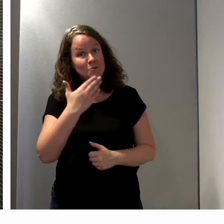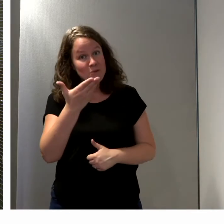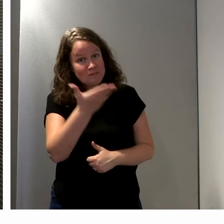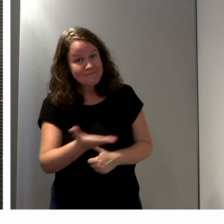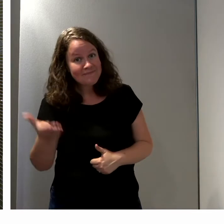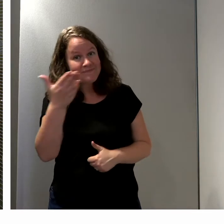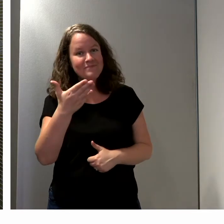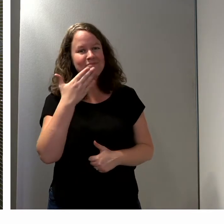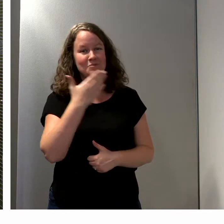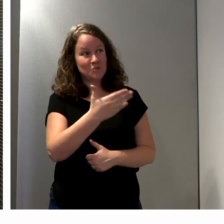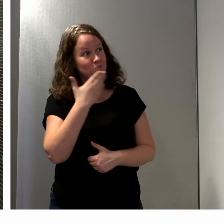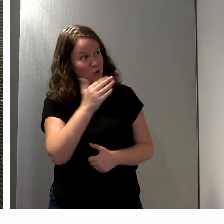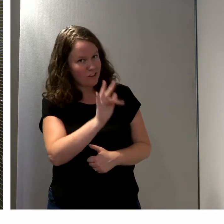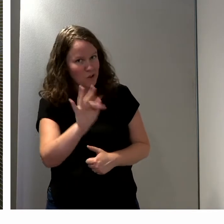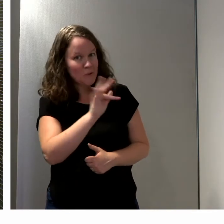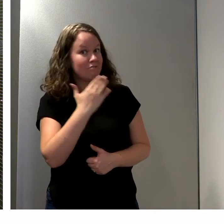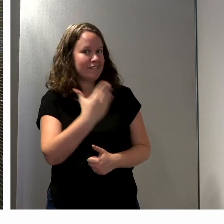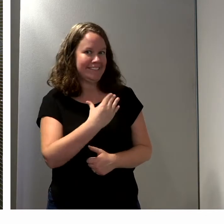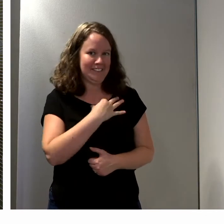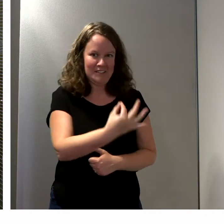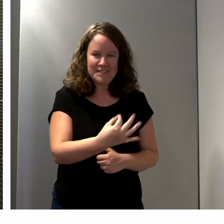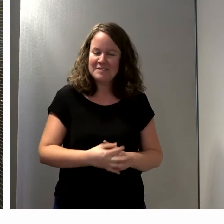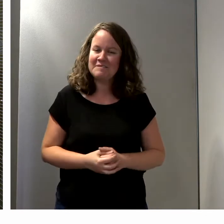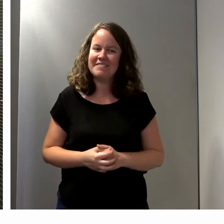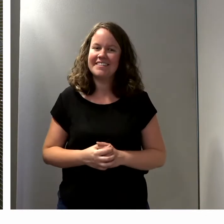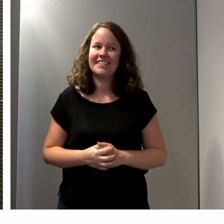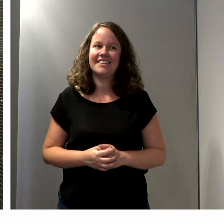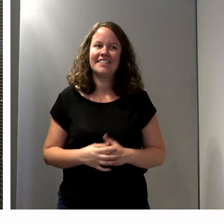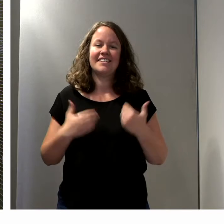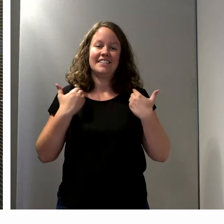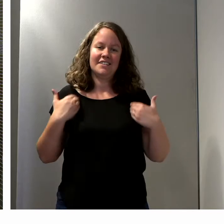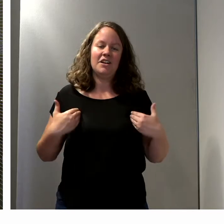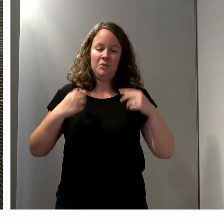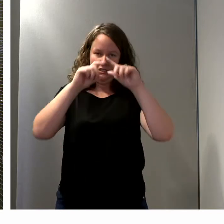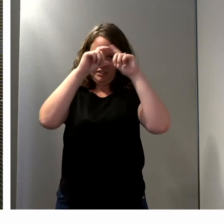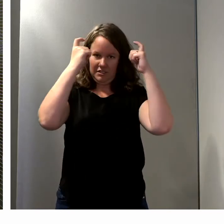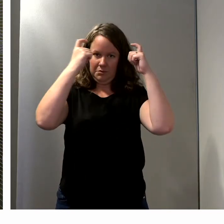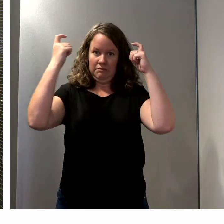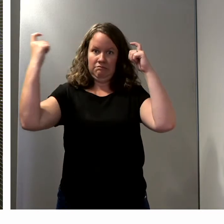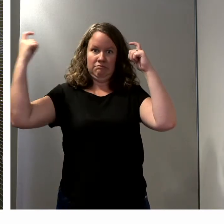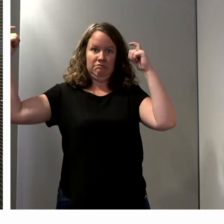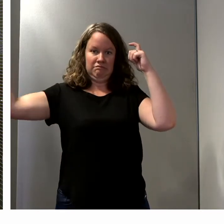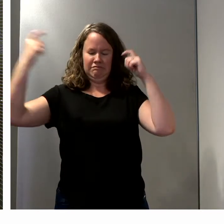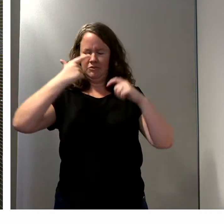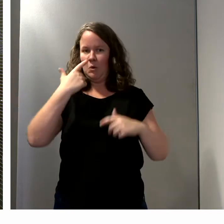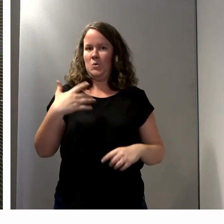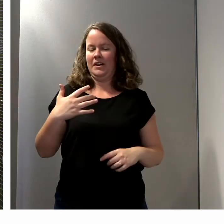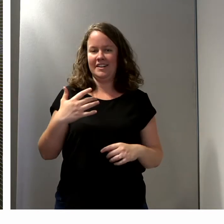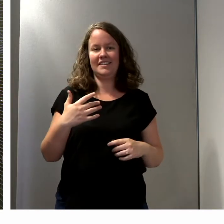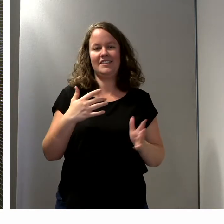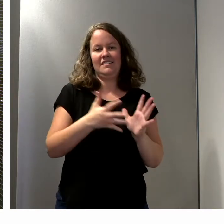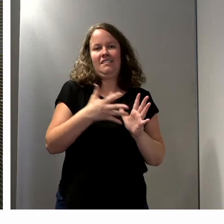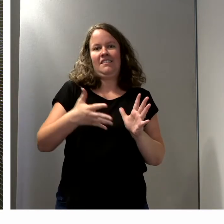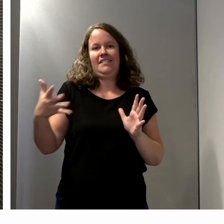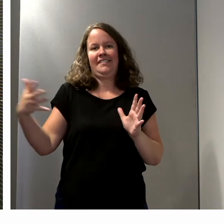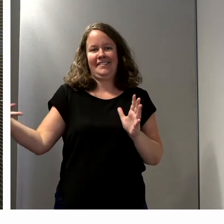Fernando. Merci de l'invitation. Alors, donc, en effet, j'ai un titre un peu long qui est un peu difficile à prononcer d'un seul